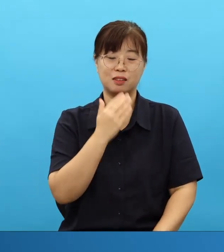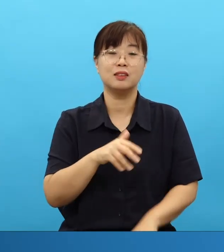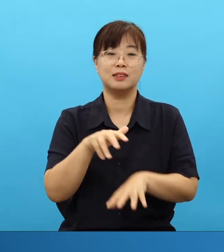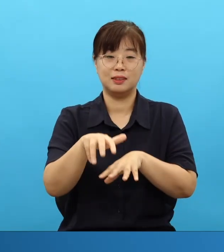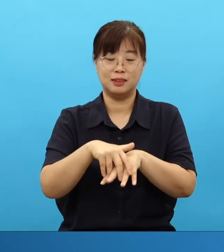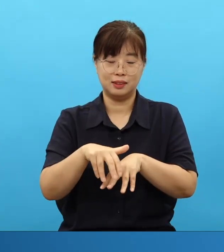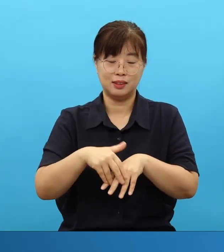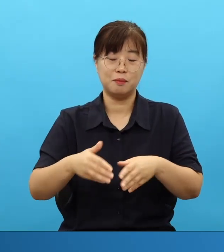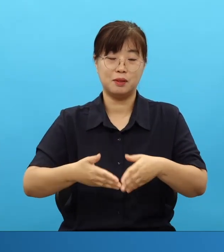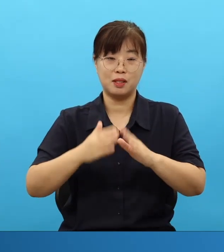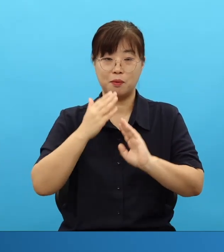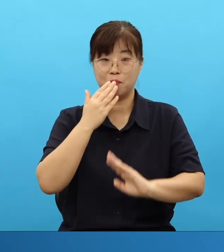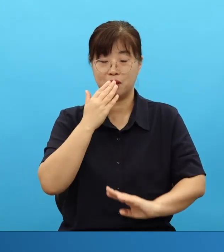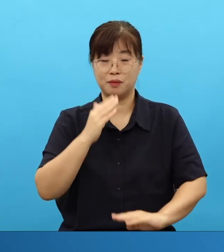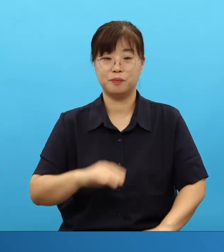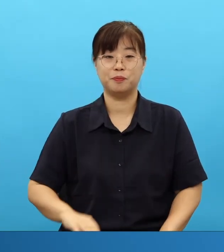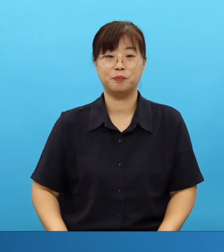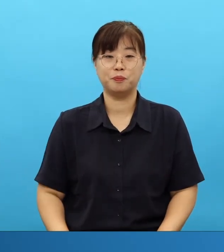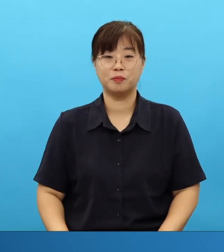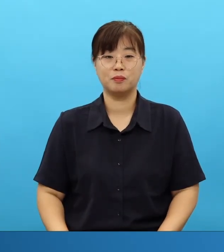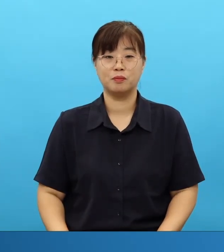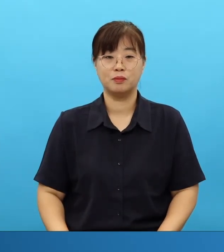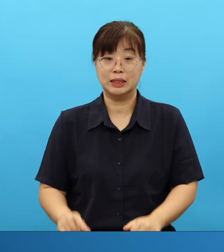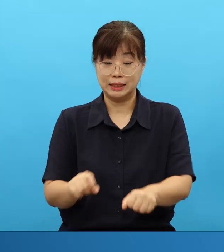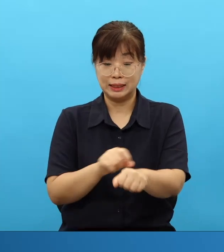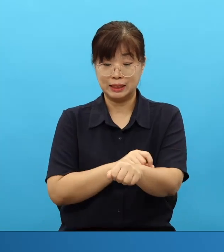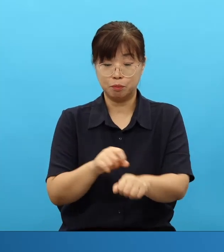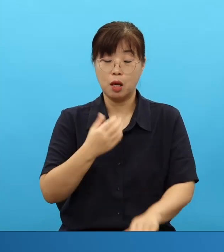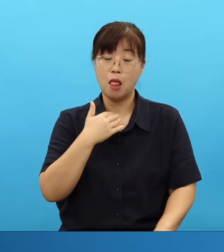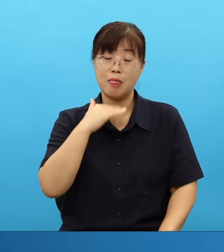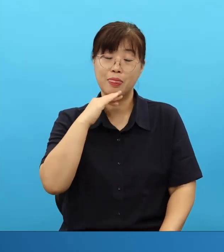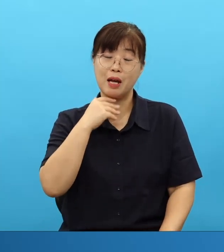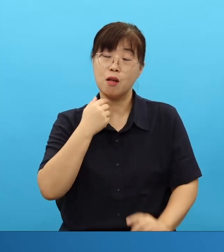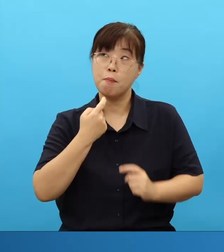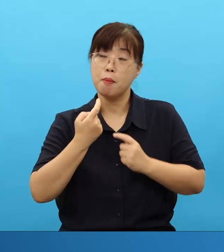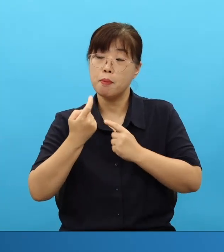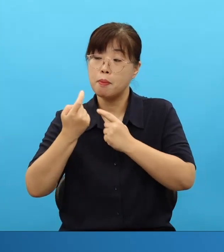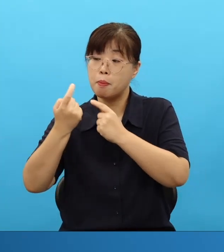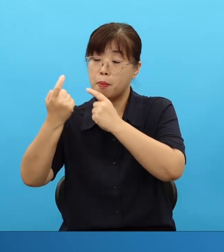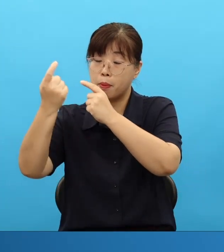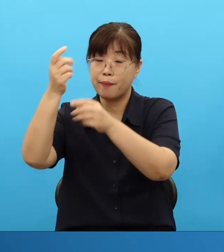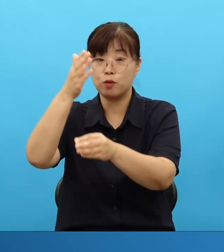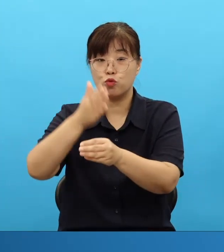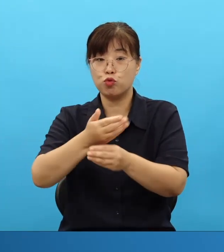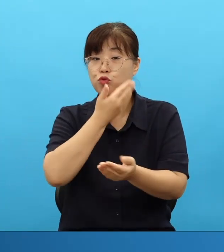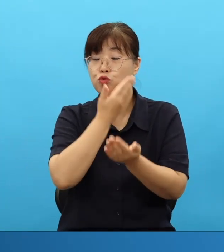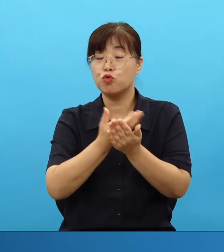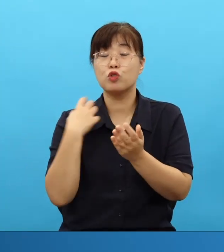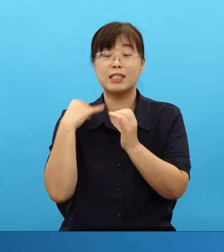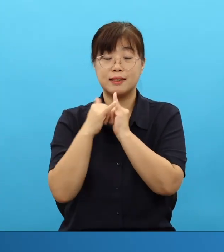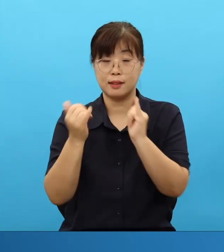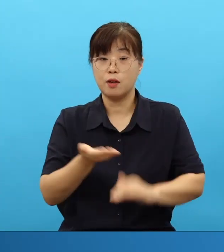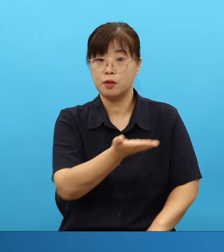바랍니다 그래서 특히 나이가 들어가는 중도 그냥 포기하지 마시고요 완전히 잡내